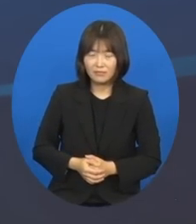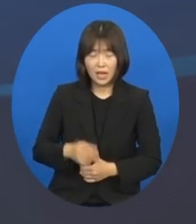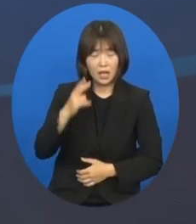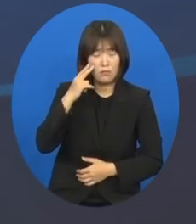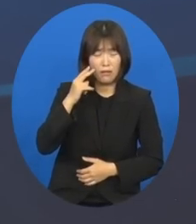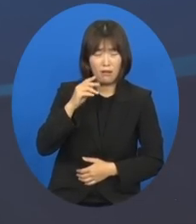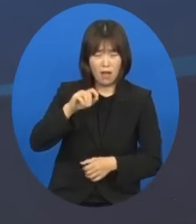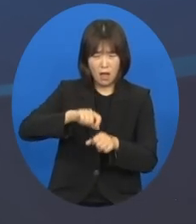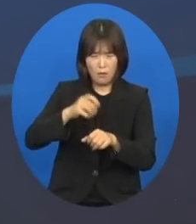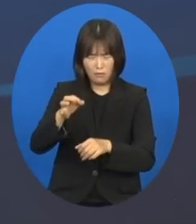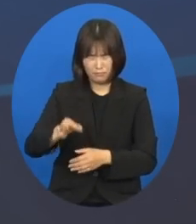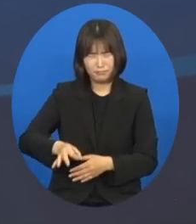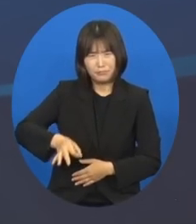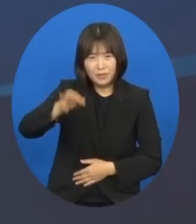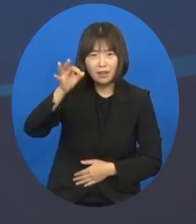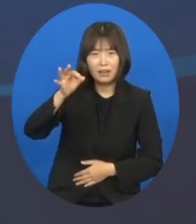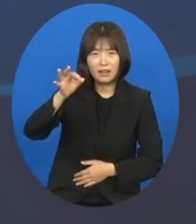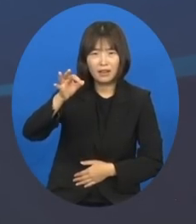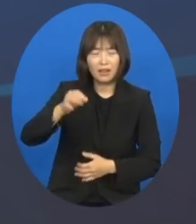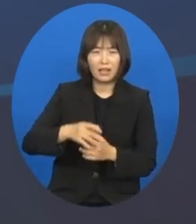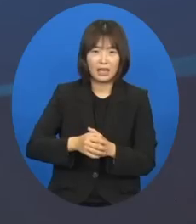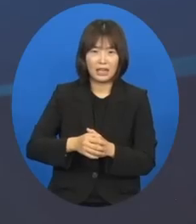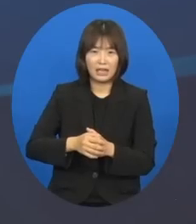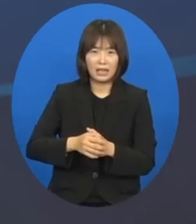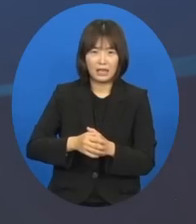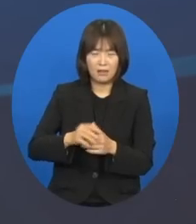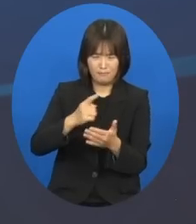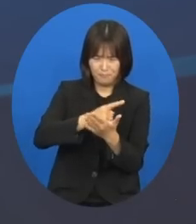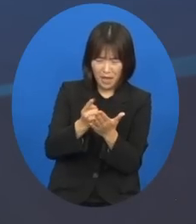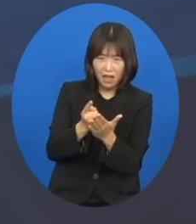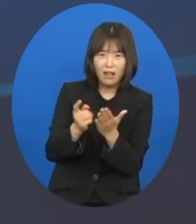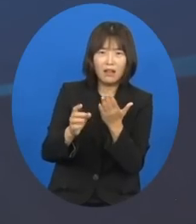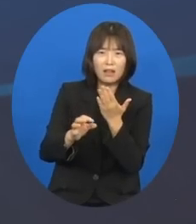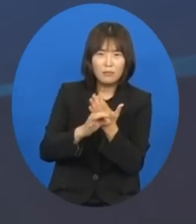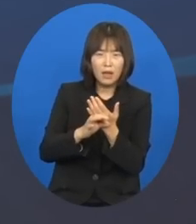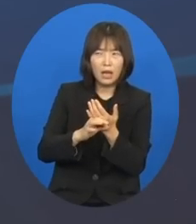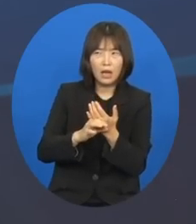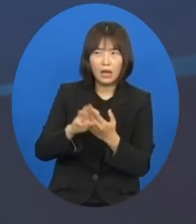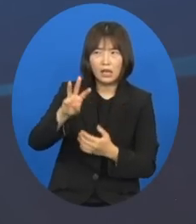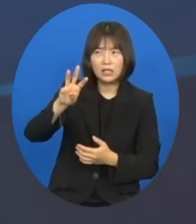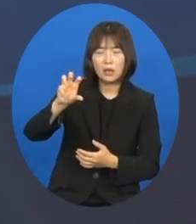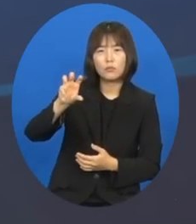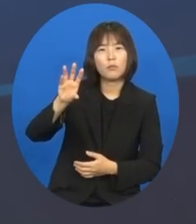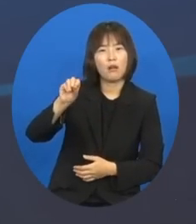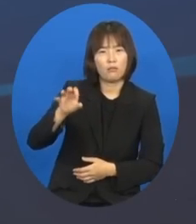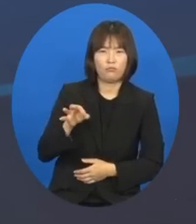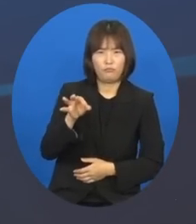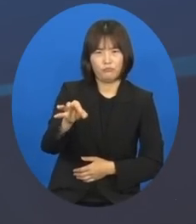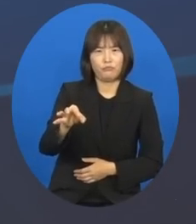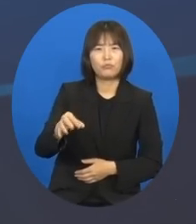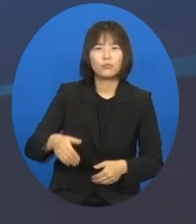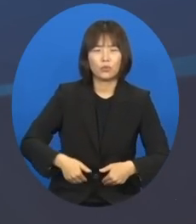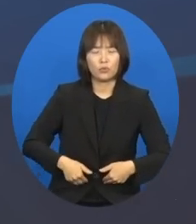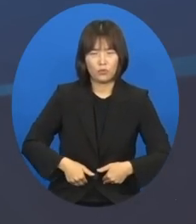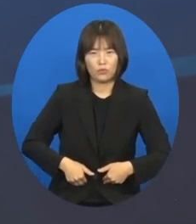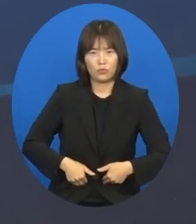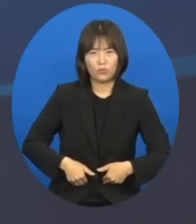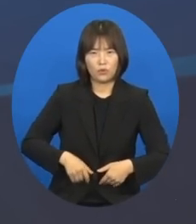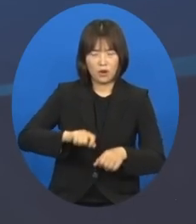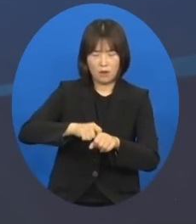되게 비싸요 그 스피드만 오바를 해도 한 35만원 내야 됩니다 그래가지고 그걸 딱 주는